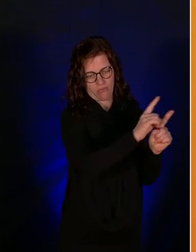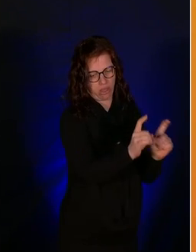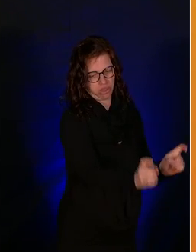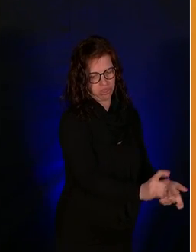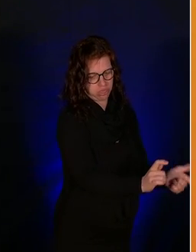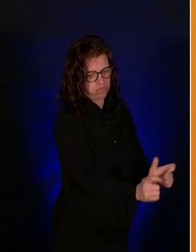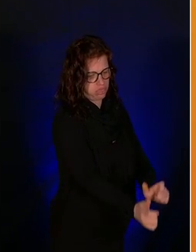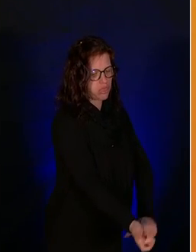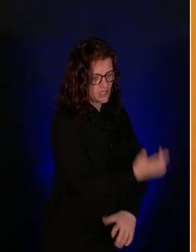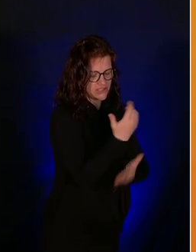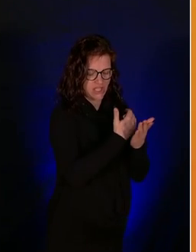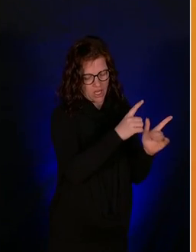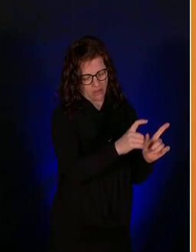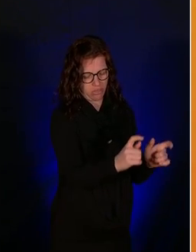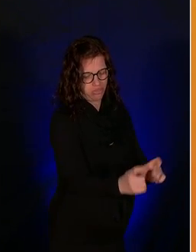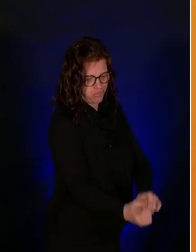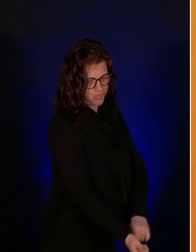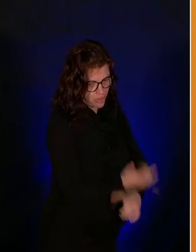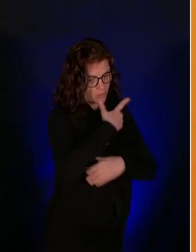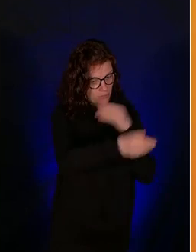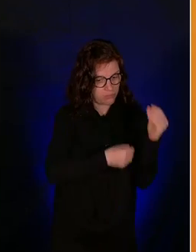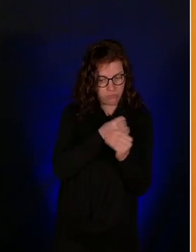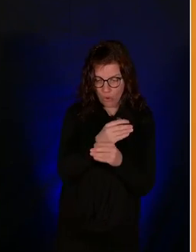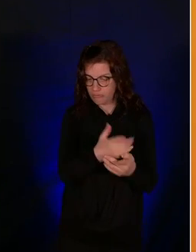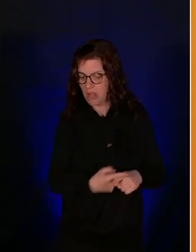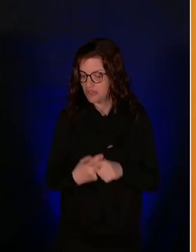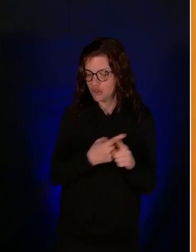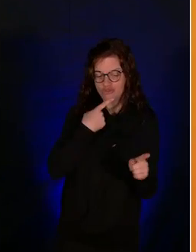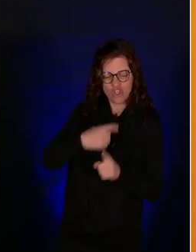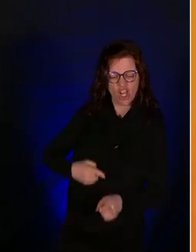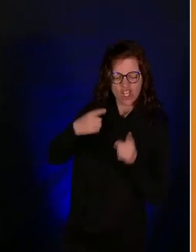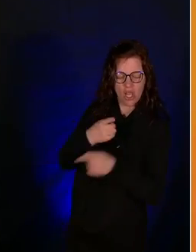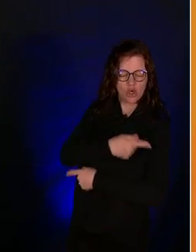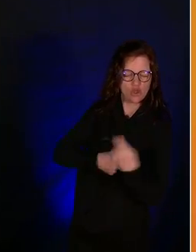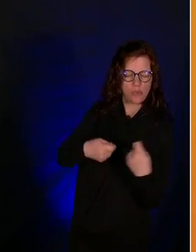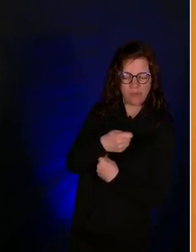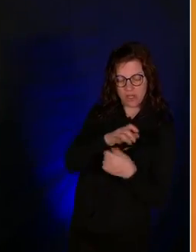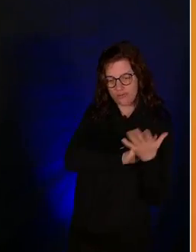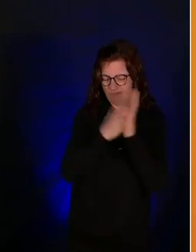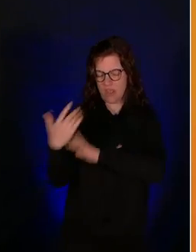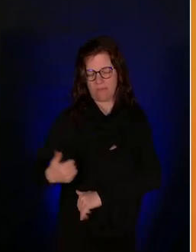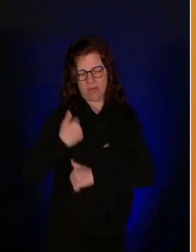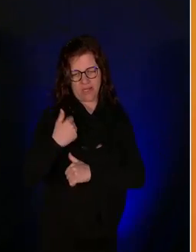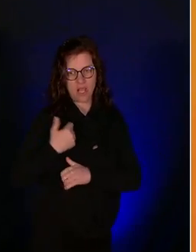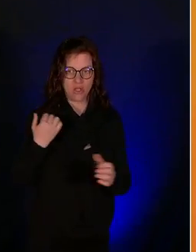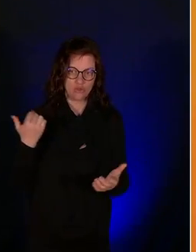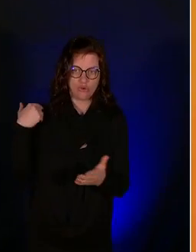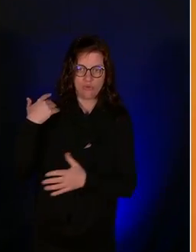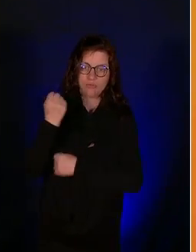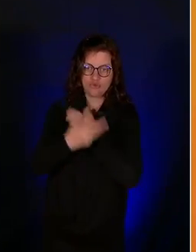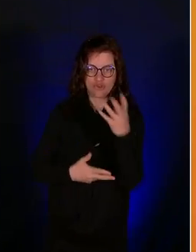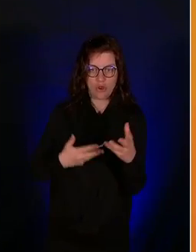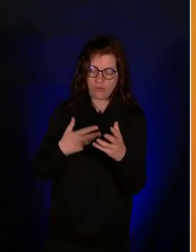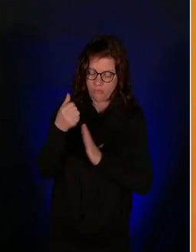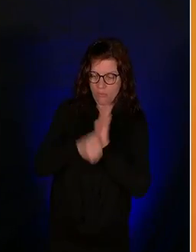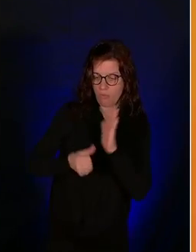les salaires, c'est se repartager le monde par une guerre économique qui devient une guerre militaire. Et depuis des mois, on entend, et ça a commencé